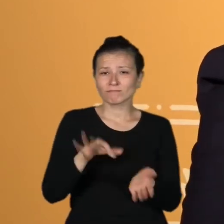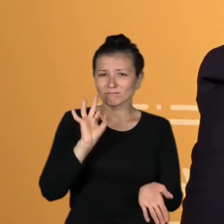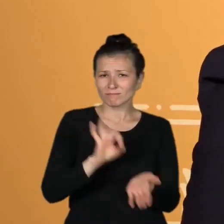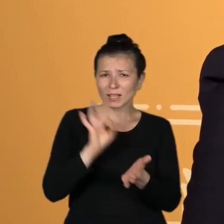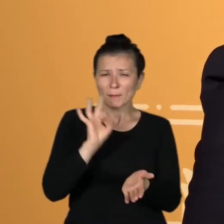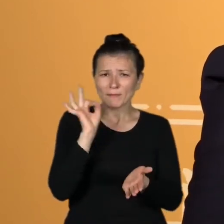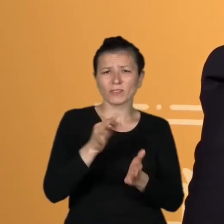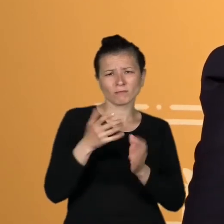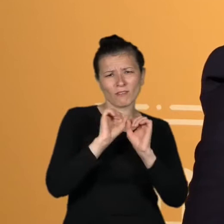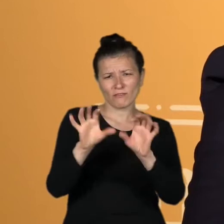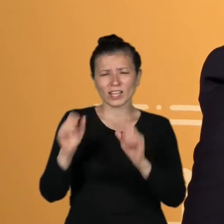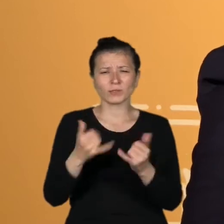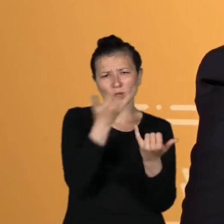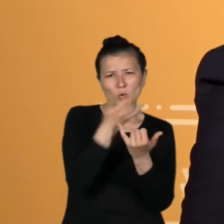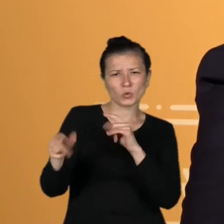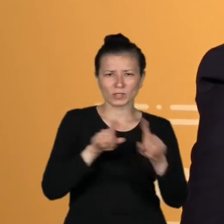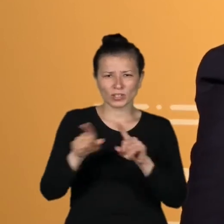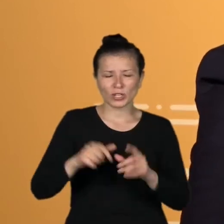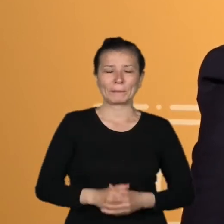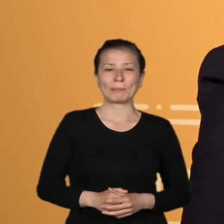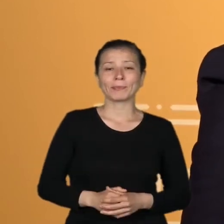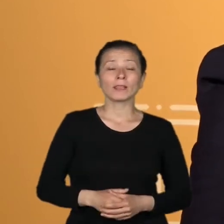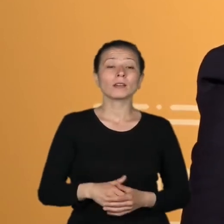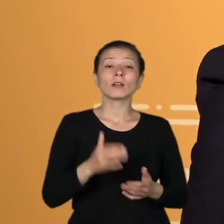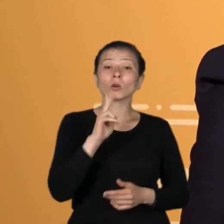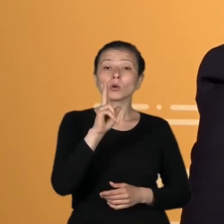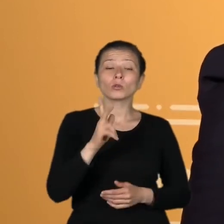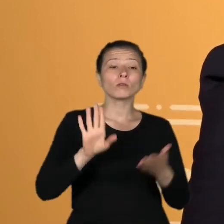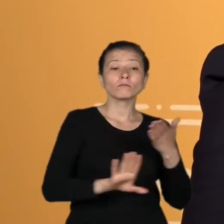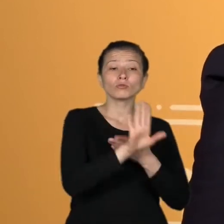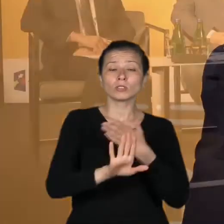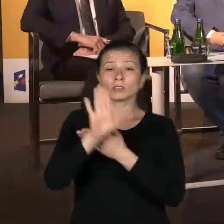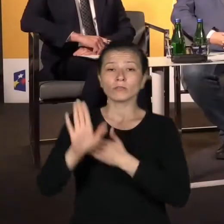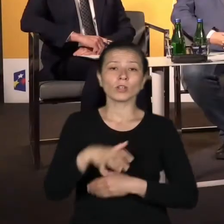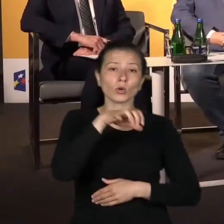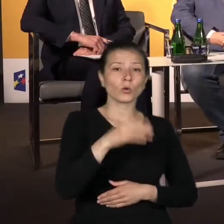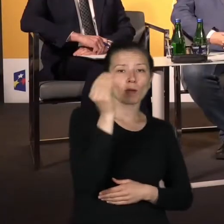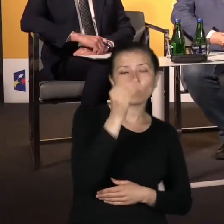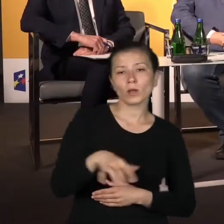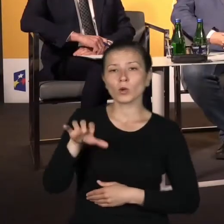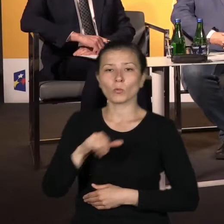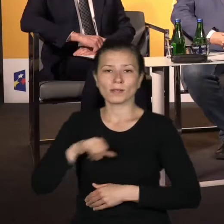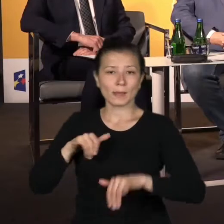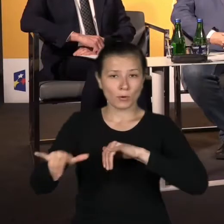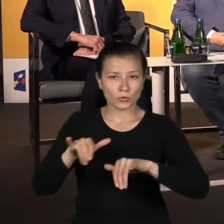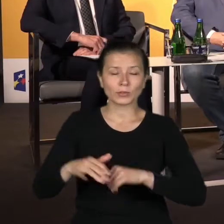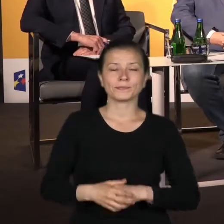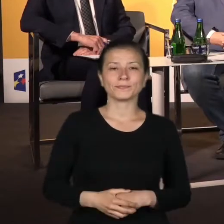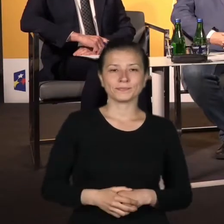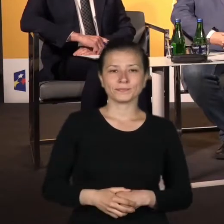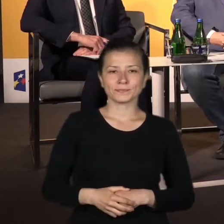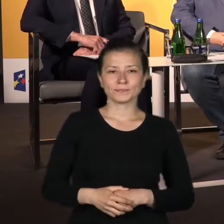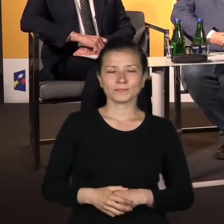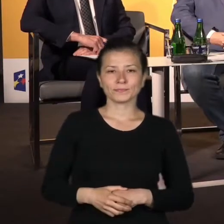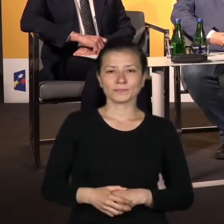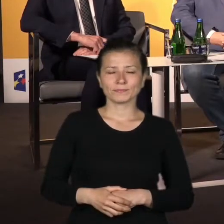te wieloznaczności różnymi treściami. Są z nami przedstawiciele zarówno świata nauki, jak i świata samorządu.